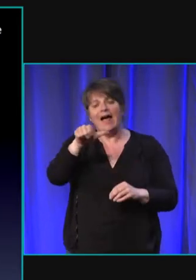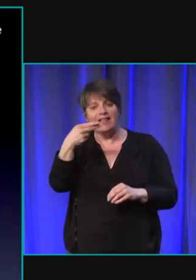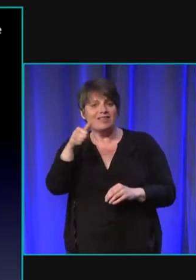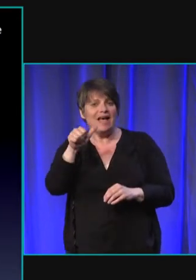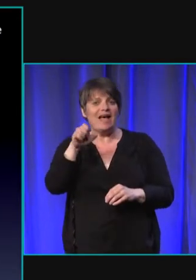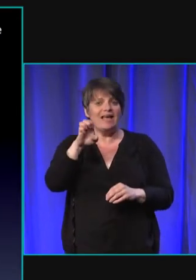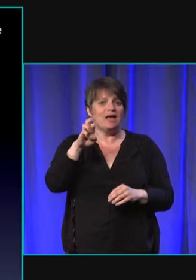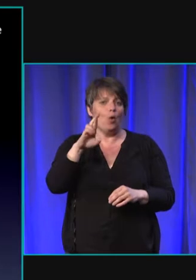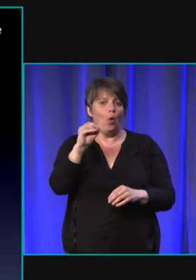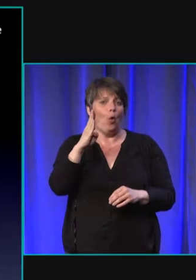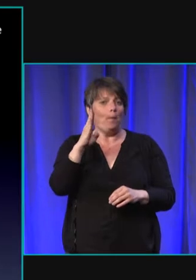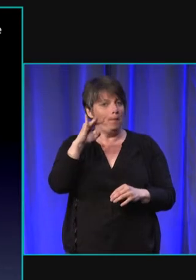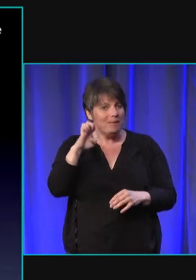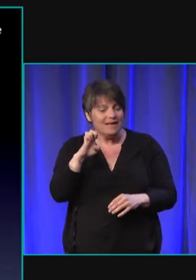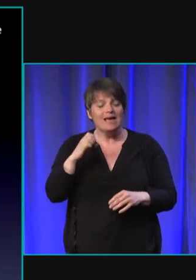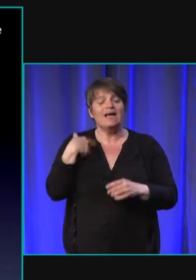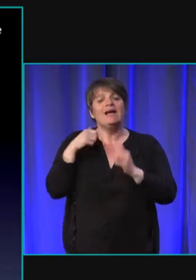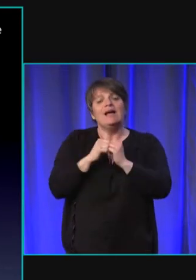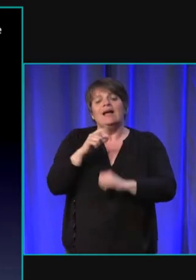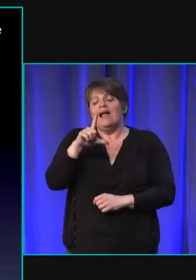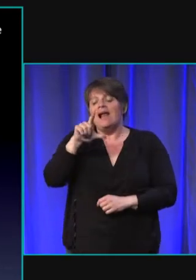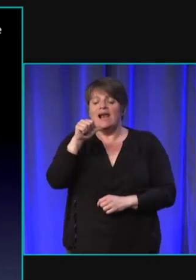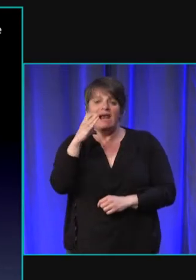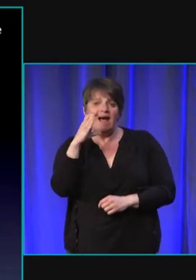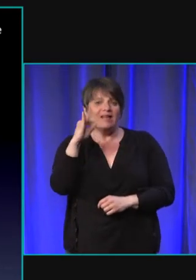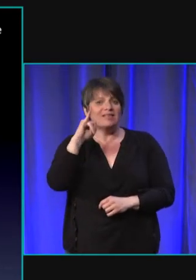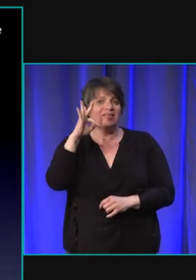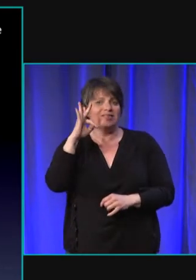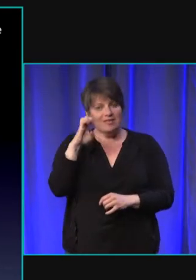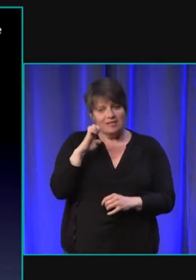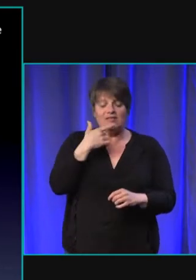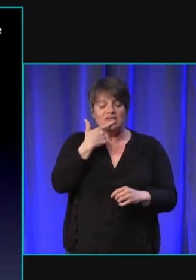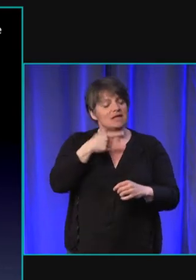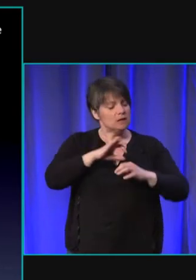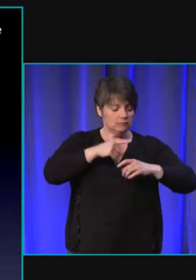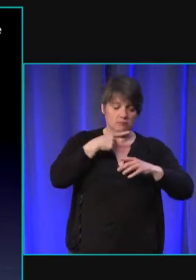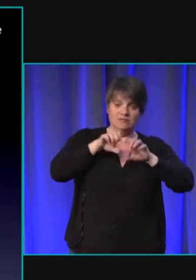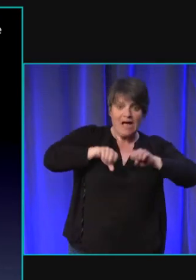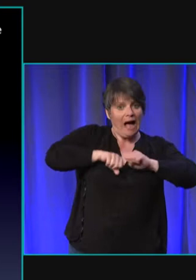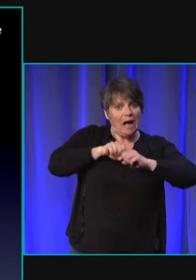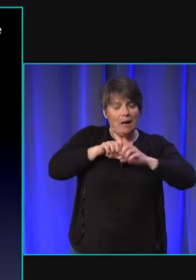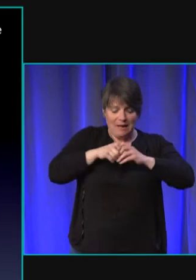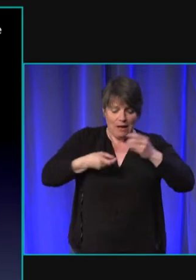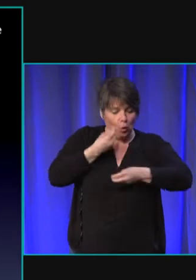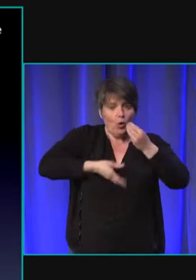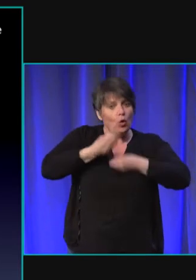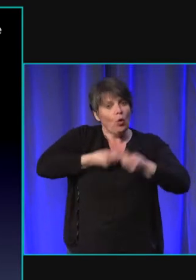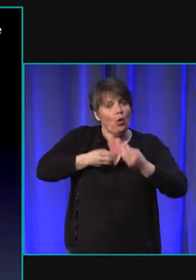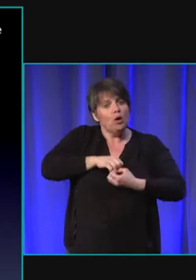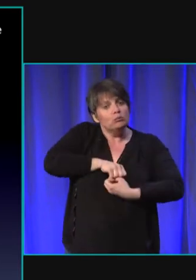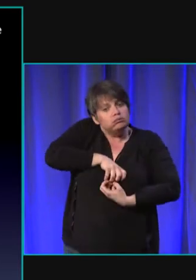va permettre de reformer l'énergie, mais qui va produire beaucoup d'acide lactique, qui va produire beaucoup de lactate ou qui va